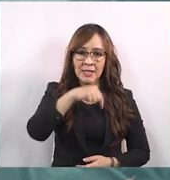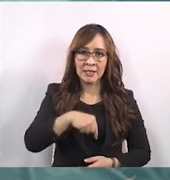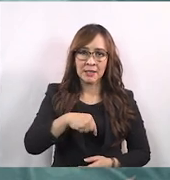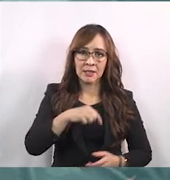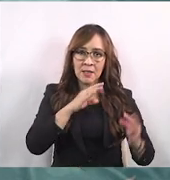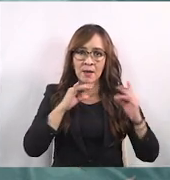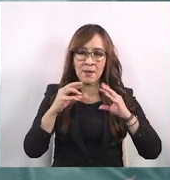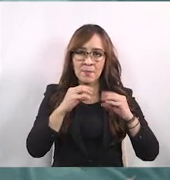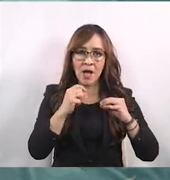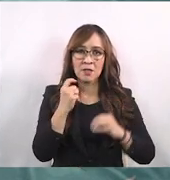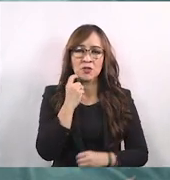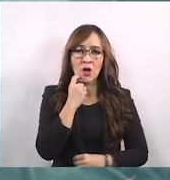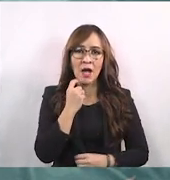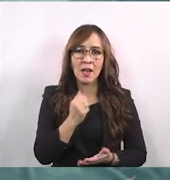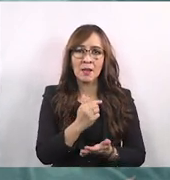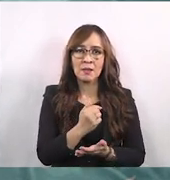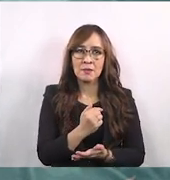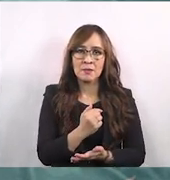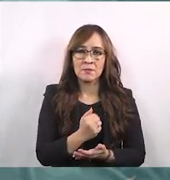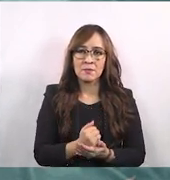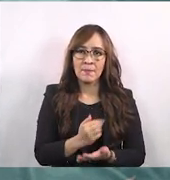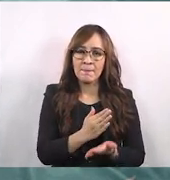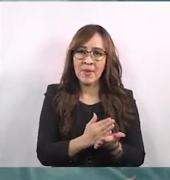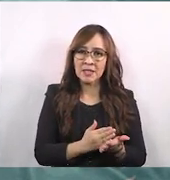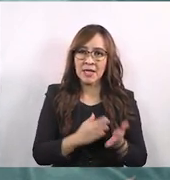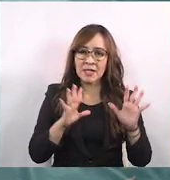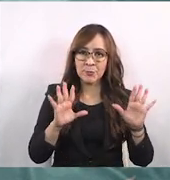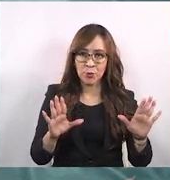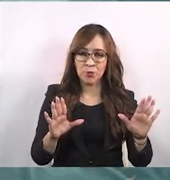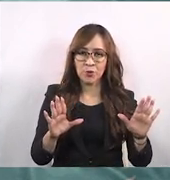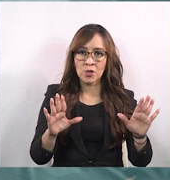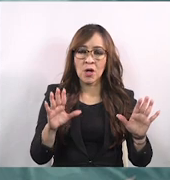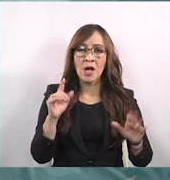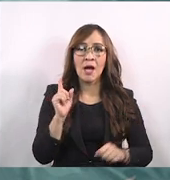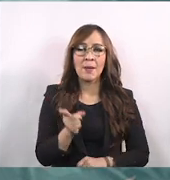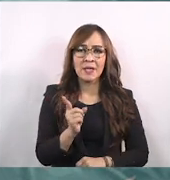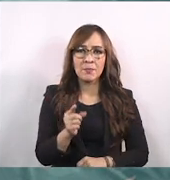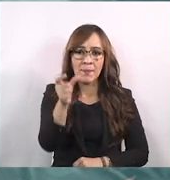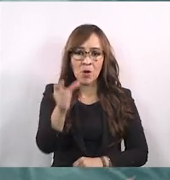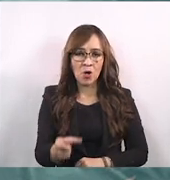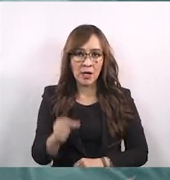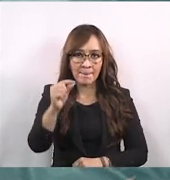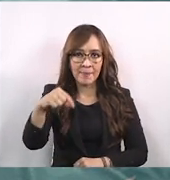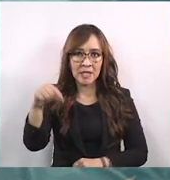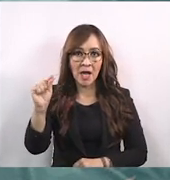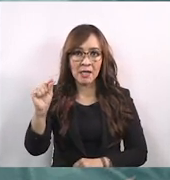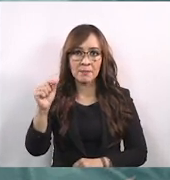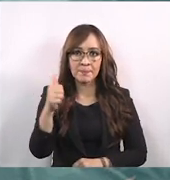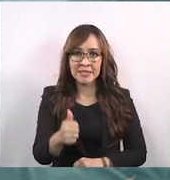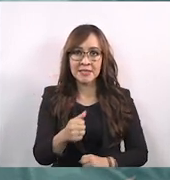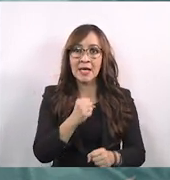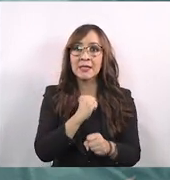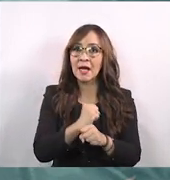Hai tentang bagian kesepuluh kita mengapa orang Hai